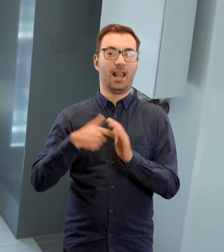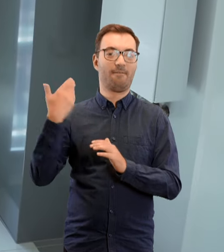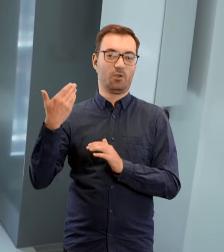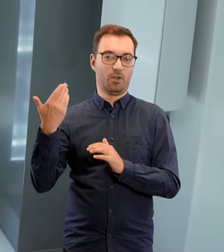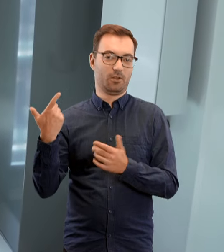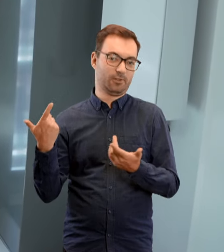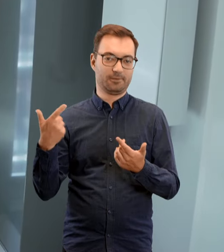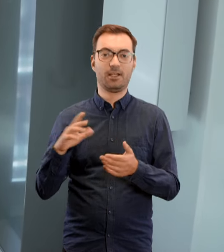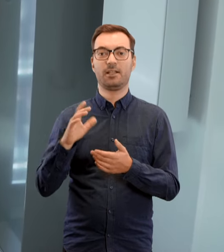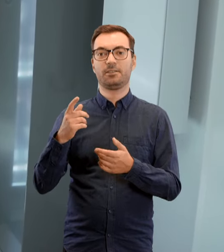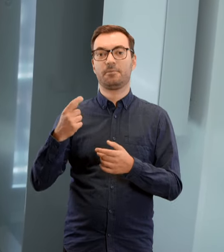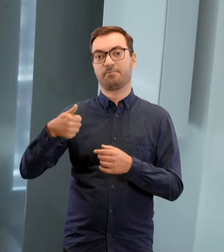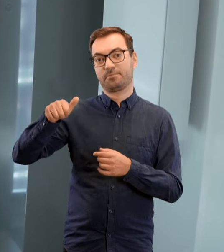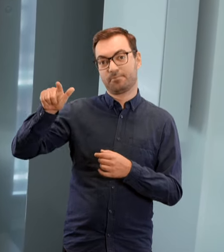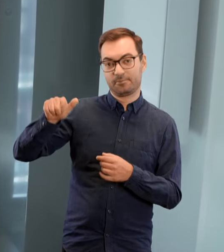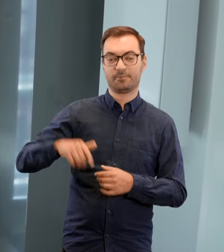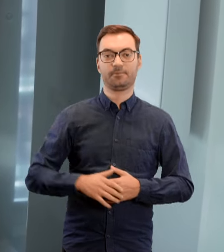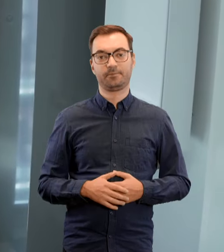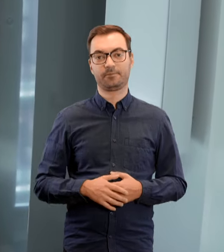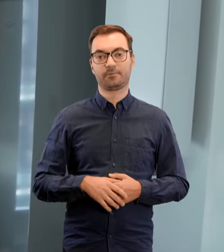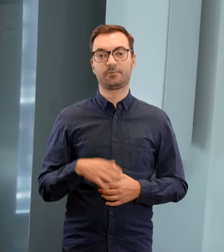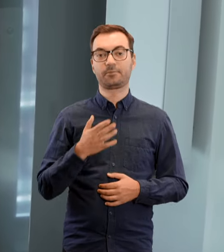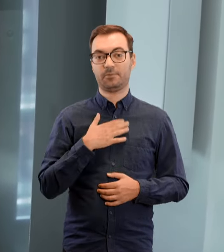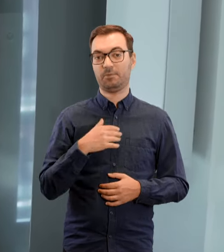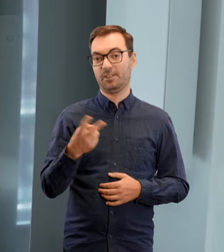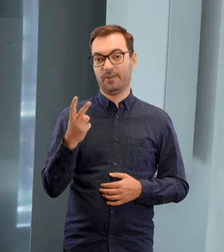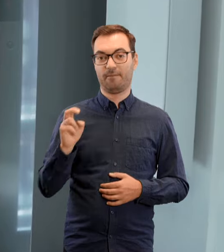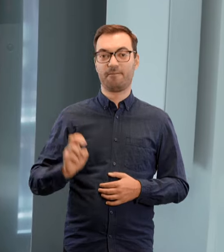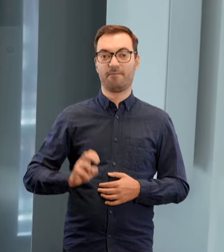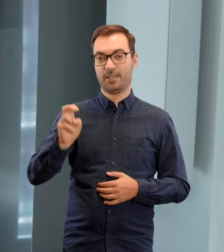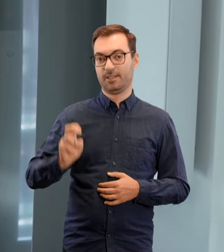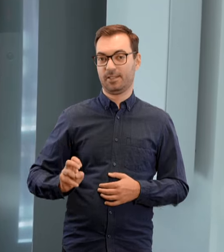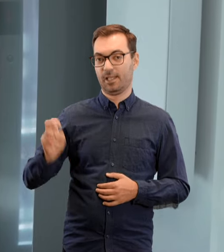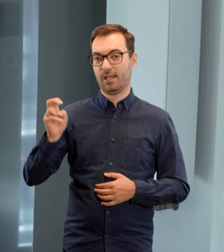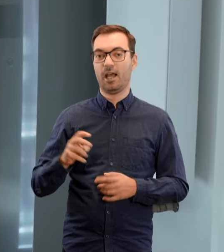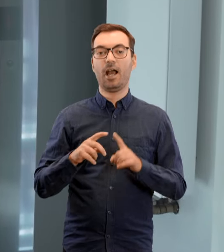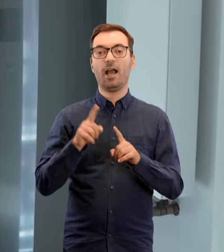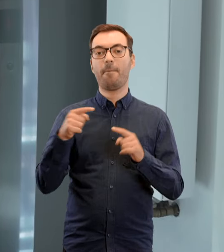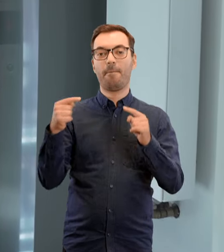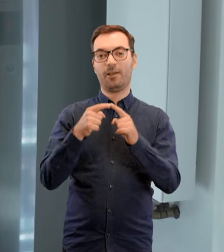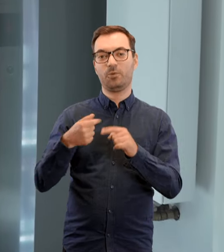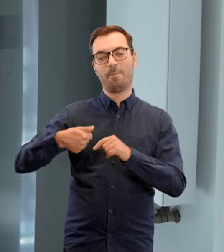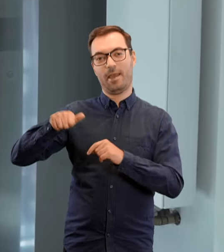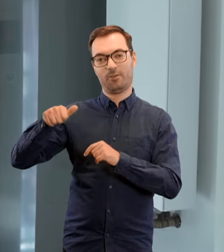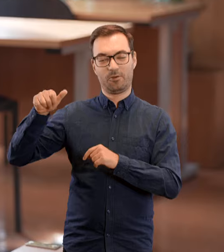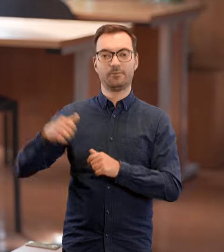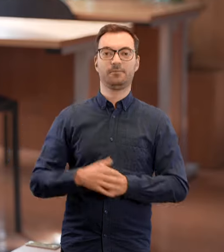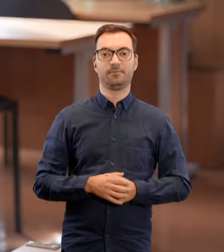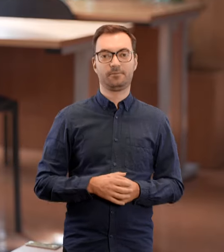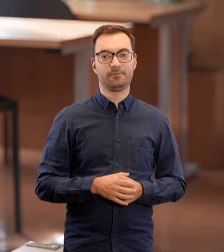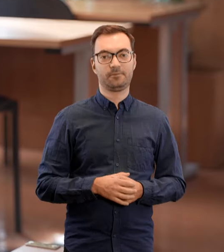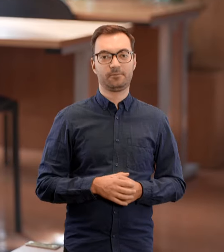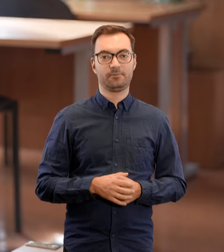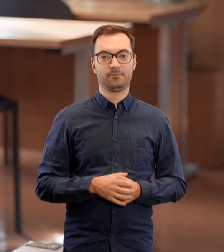wykładowe, które są na piętrach i są dwie poszczególne windy, każda dojeżdża do któregoś piętra i dzięki temu